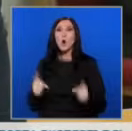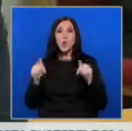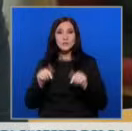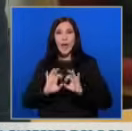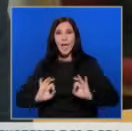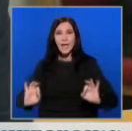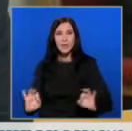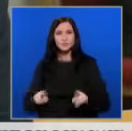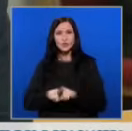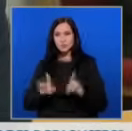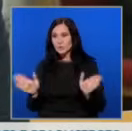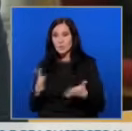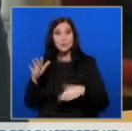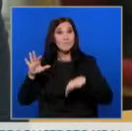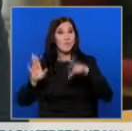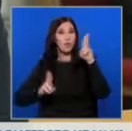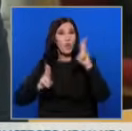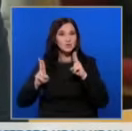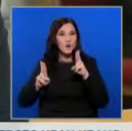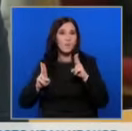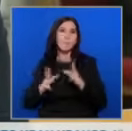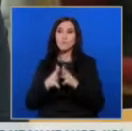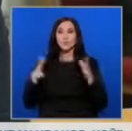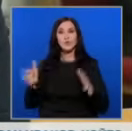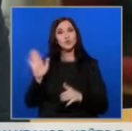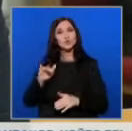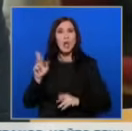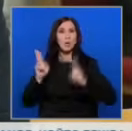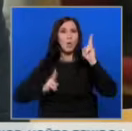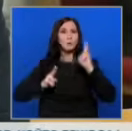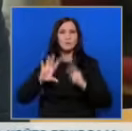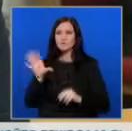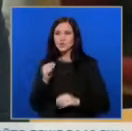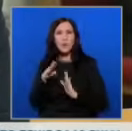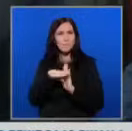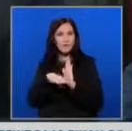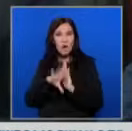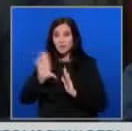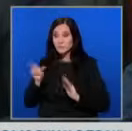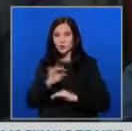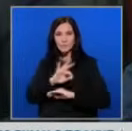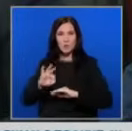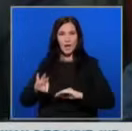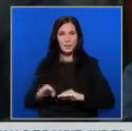е ясно, че като почнем да гласуваме, естествено мнозинството ще си гласува по всички правила, всички проекти.